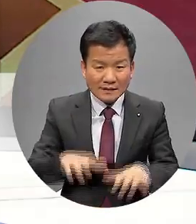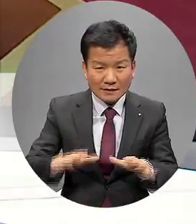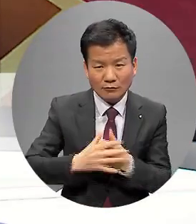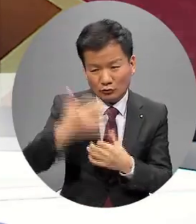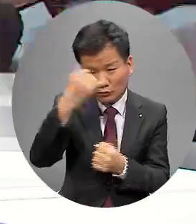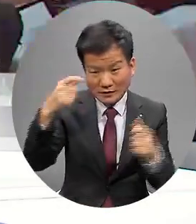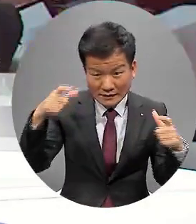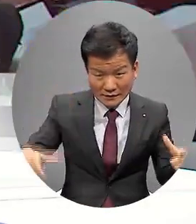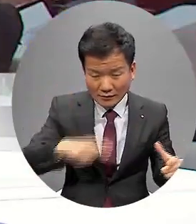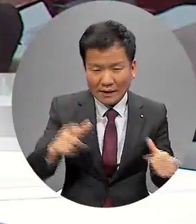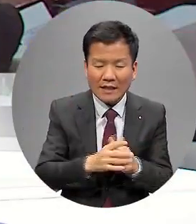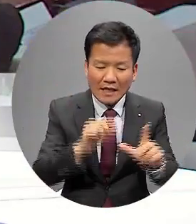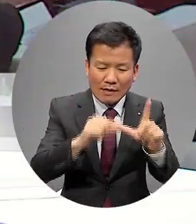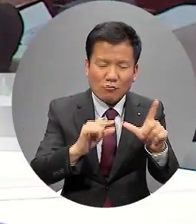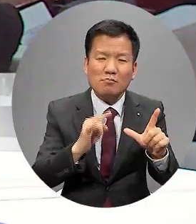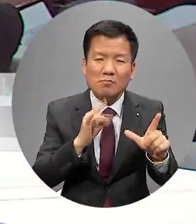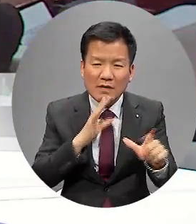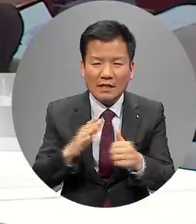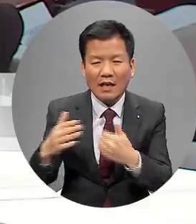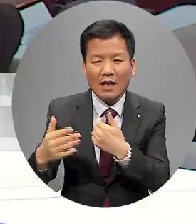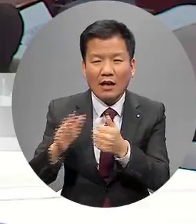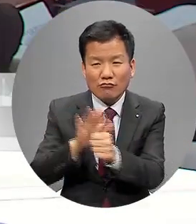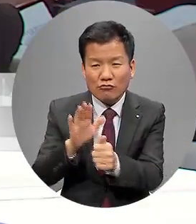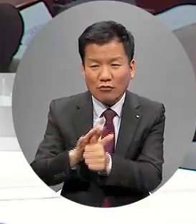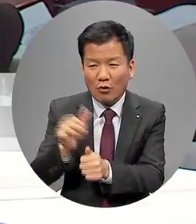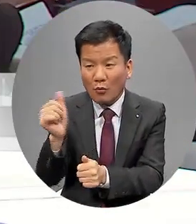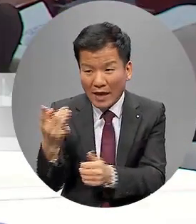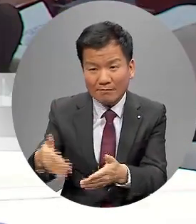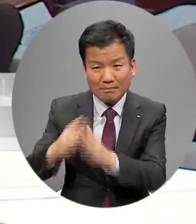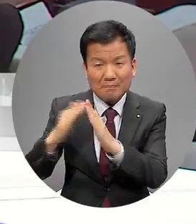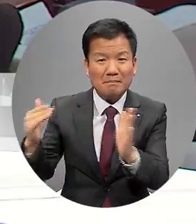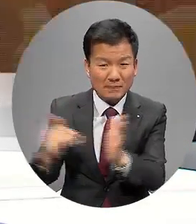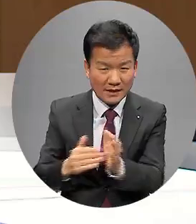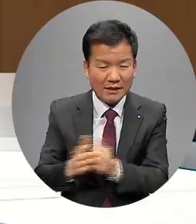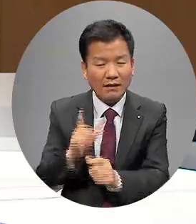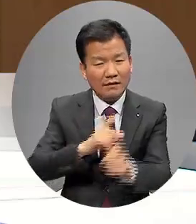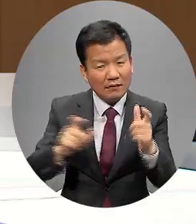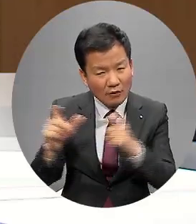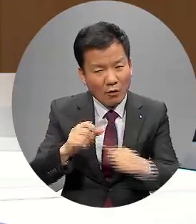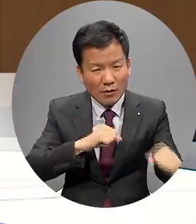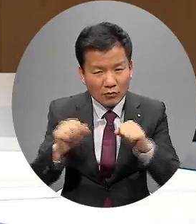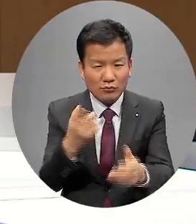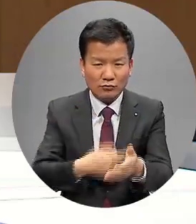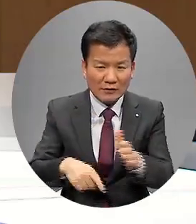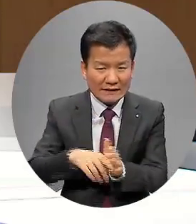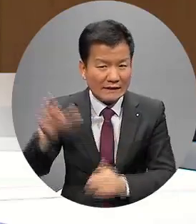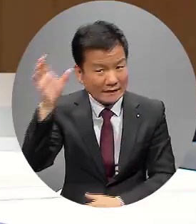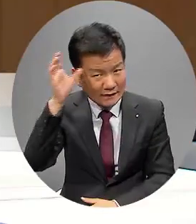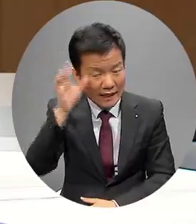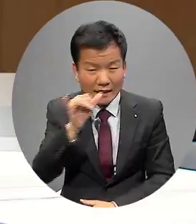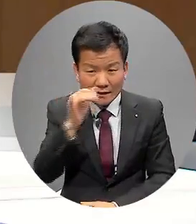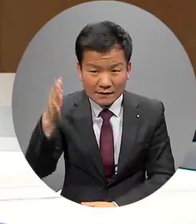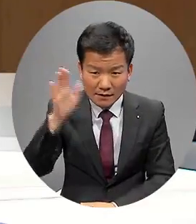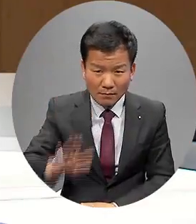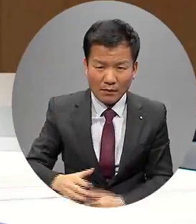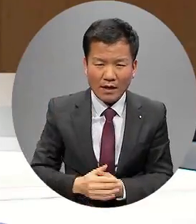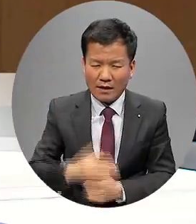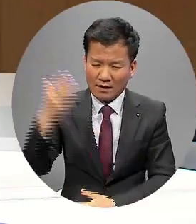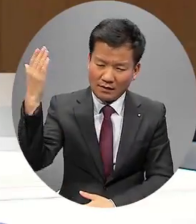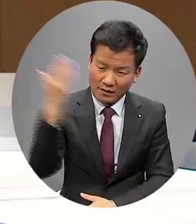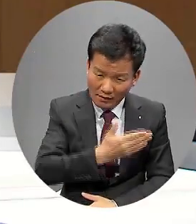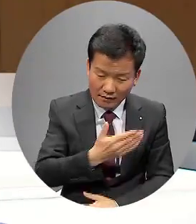충북에서는 소수의 의원만이 후원회를 결정했는데요 더 나은 의정 활동에 대한 기대가 있는 반면